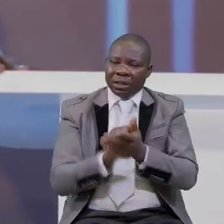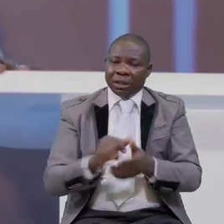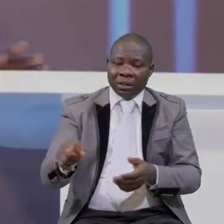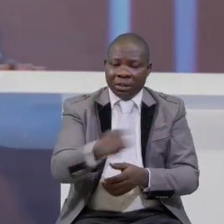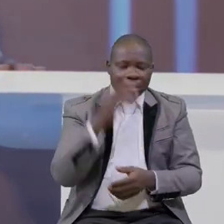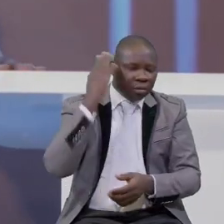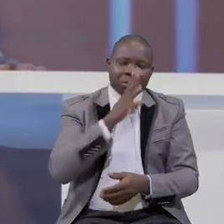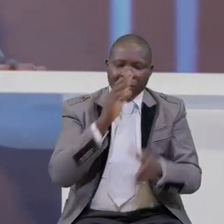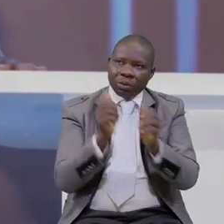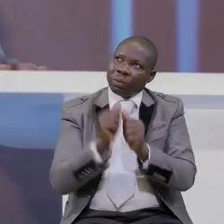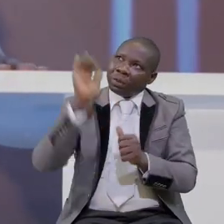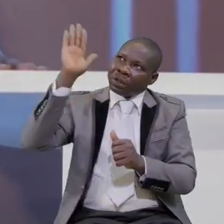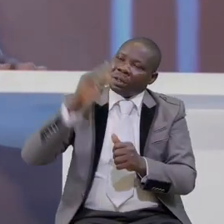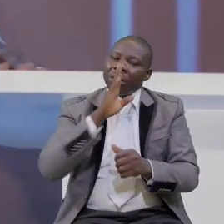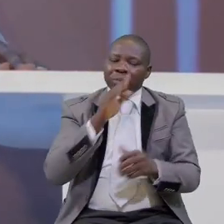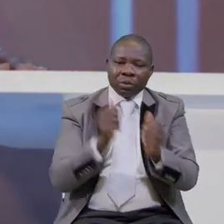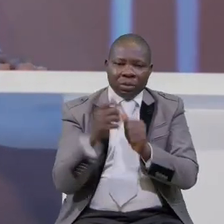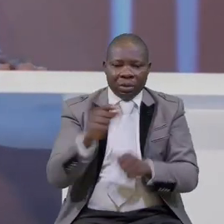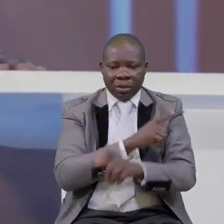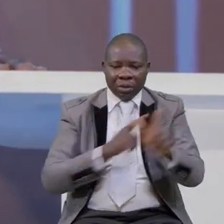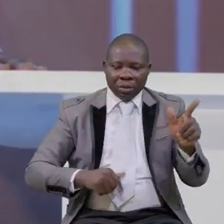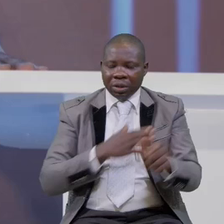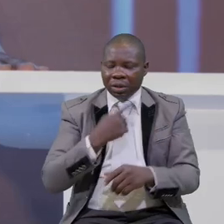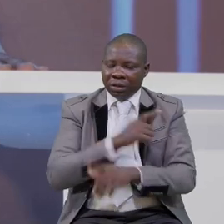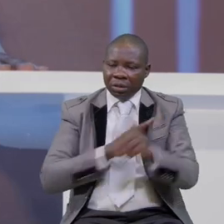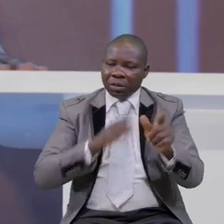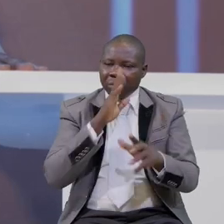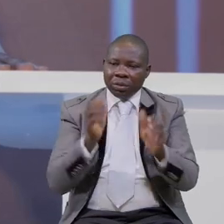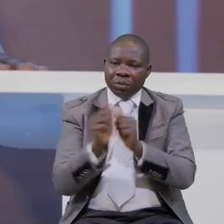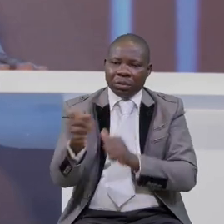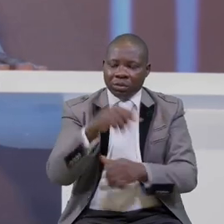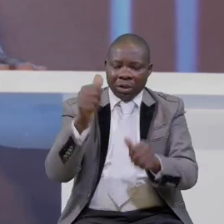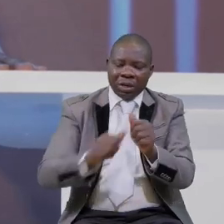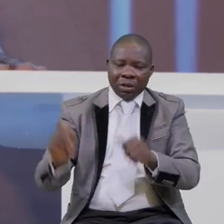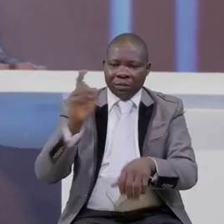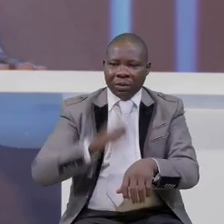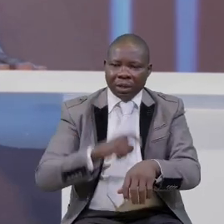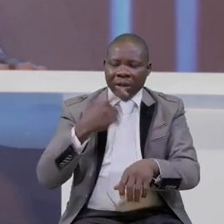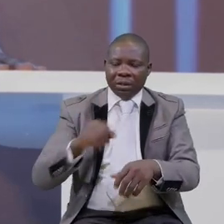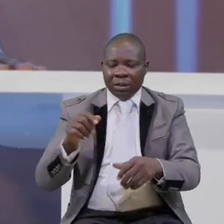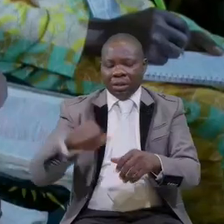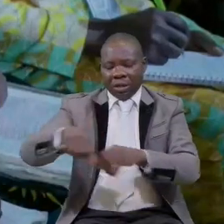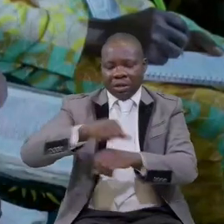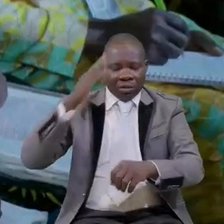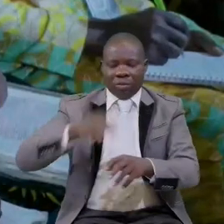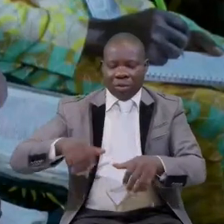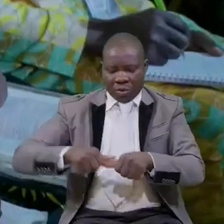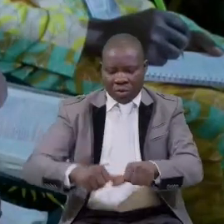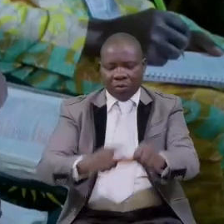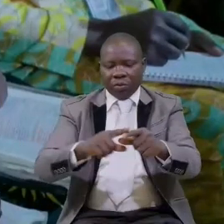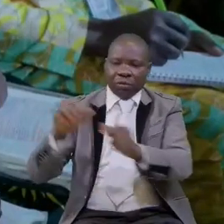signification, pour qu'il soit avec lui, que le Seigneur soit avec toi à tout moment, l'onction va continuer à te